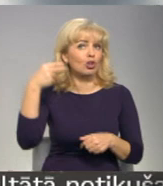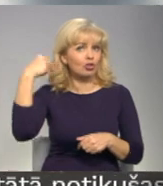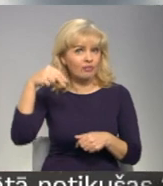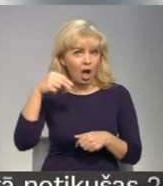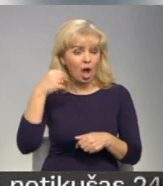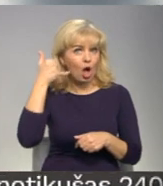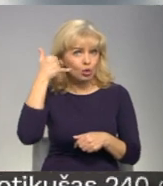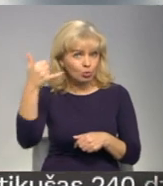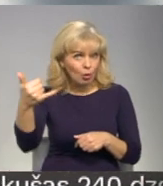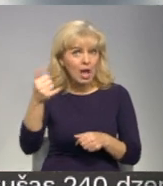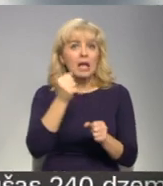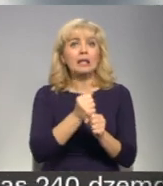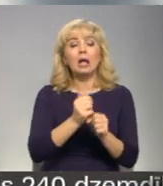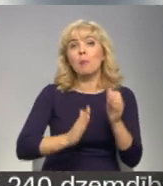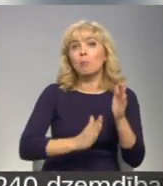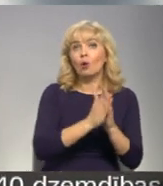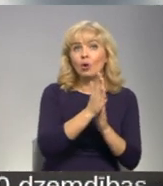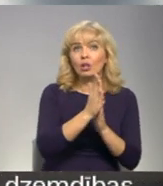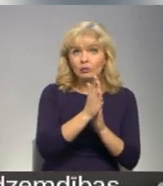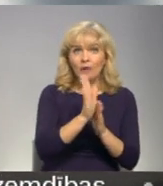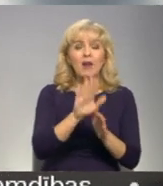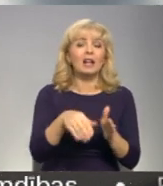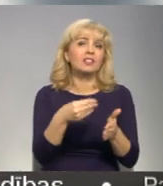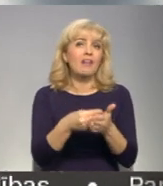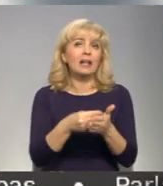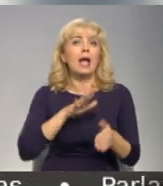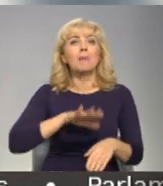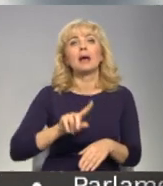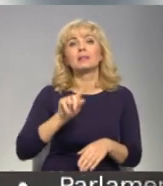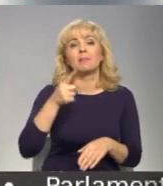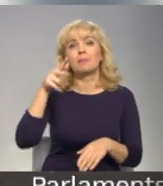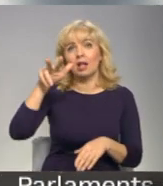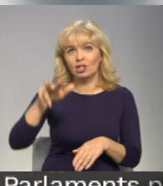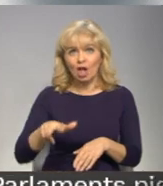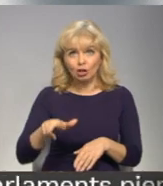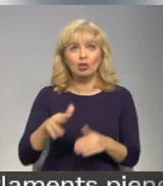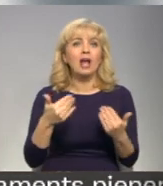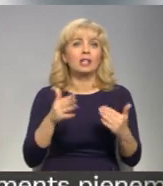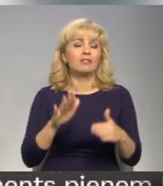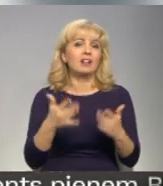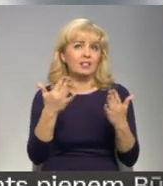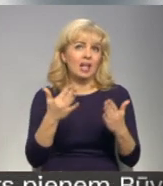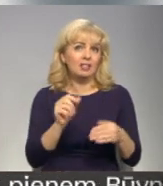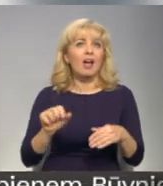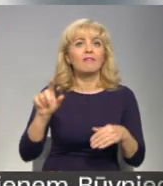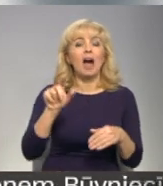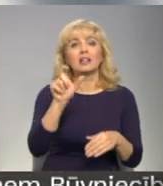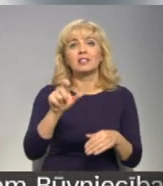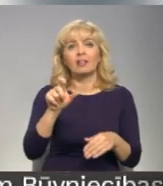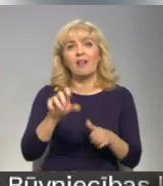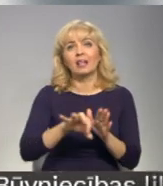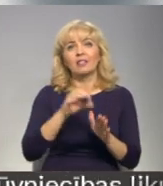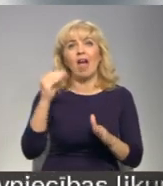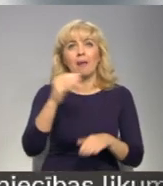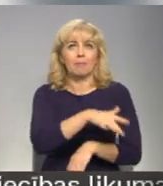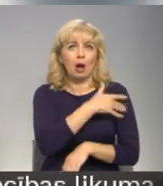tikai pēc pirmā ceturkšņa, jau tagad var secināt, ka arvien vairāk cilvēku izvēlas e-pakalpojumus nevis dodas uz aģentūras filiāliem. Turpina TV